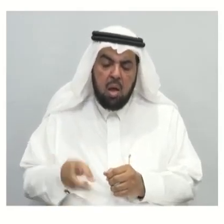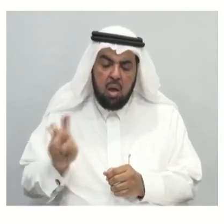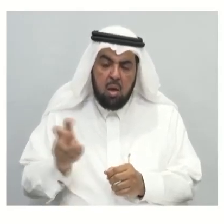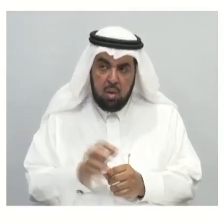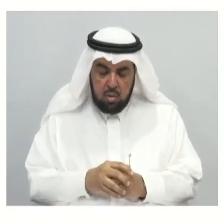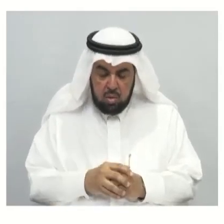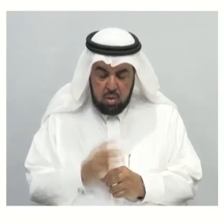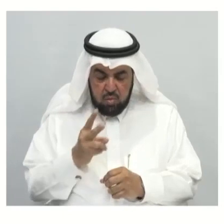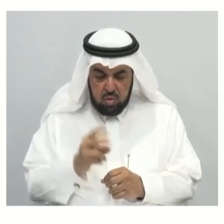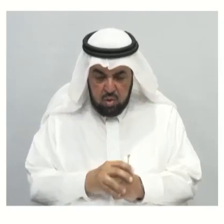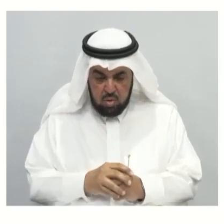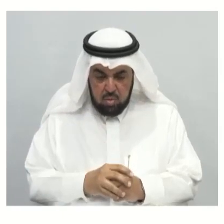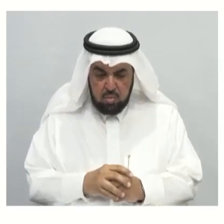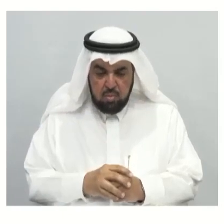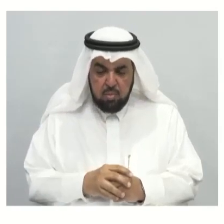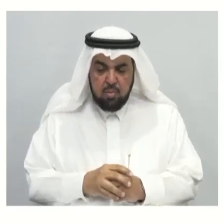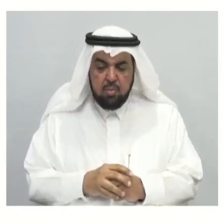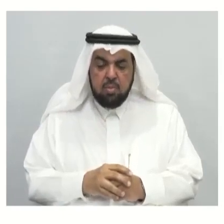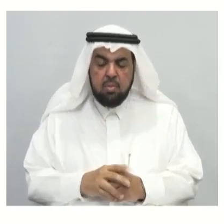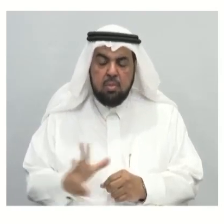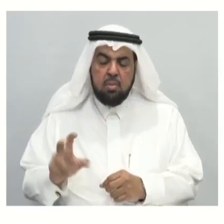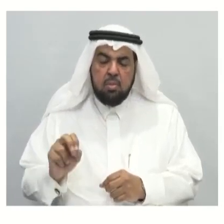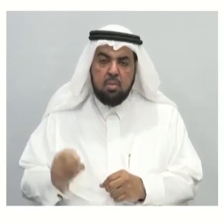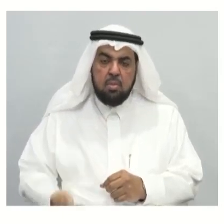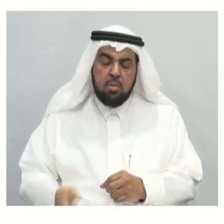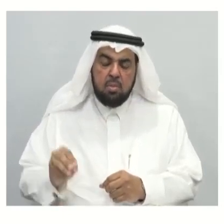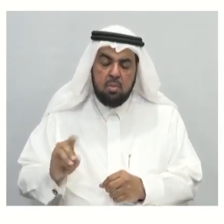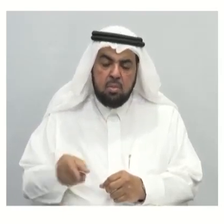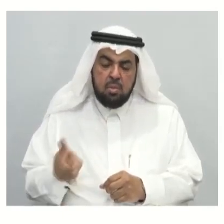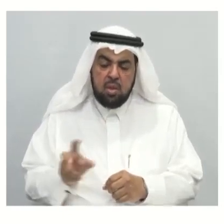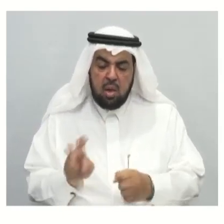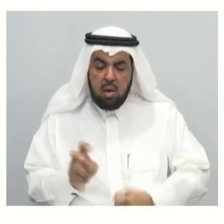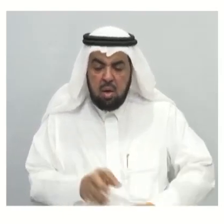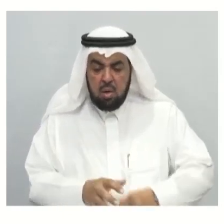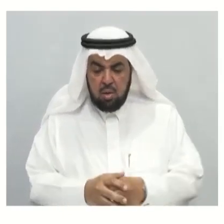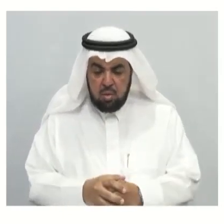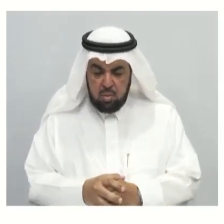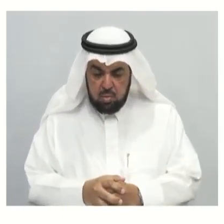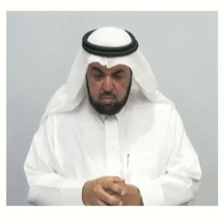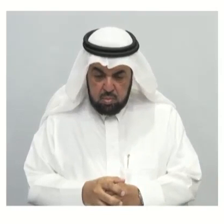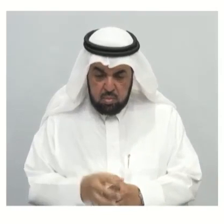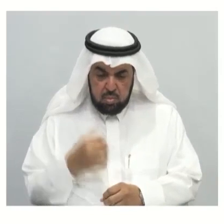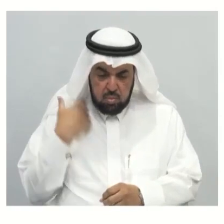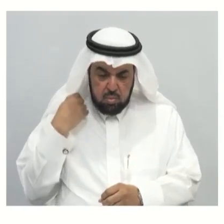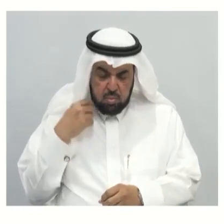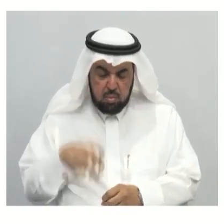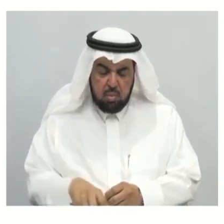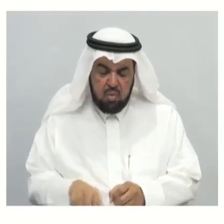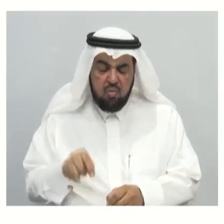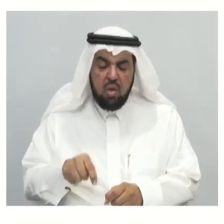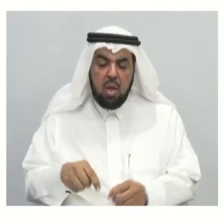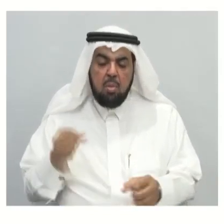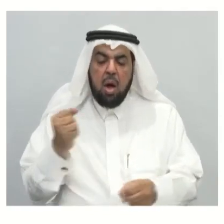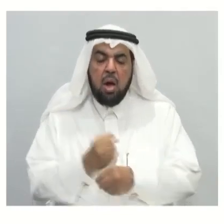الجامعه العربيه اين يقع رائعين في القاهره اذا مقر الجامعه